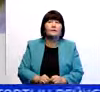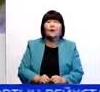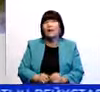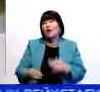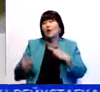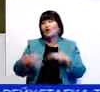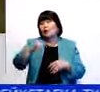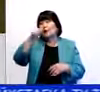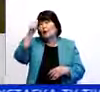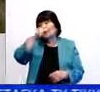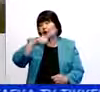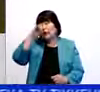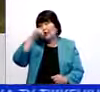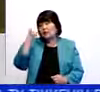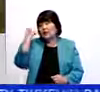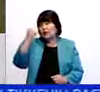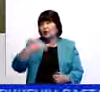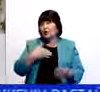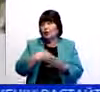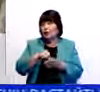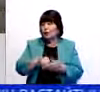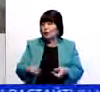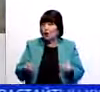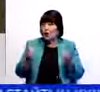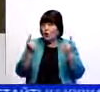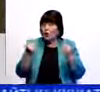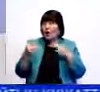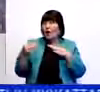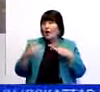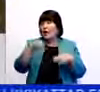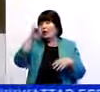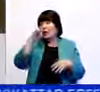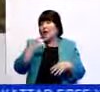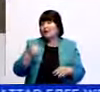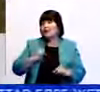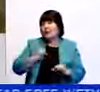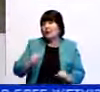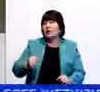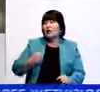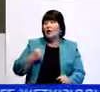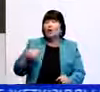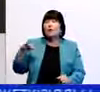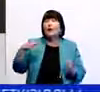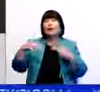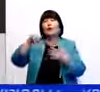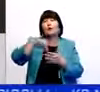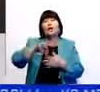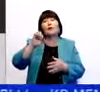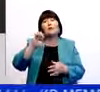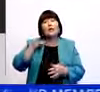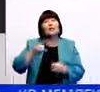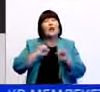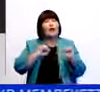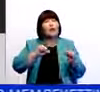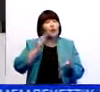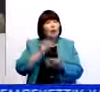Сұрапыл соғыс жылдары Қазақстанның жеңіске қосқан үлесі орасан. Қаһарман қазақ жауынгерлері барлық ұрыстарға қатысты. Брест қамалын